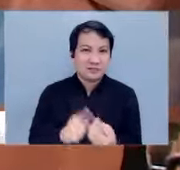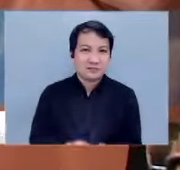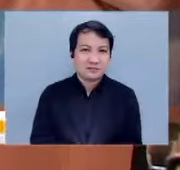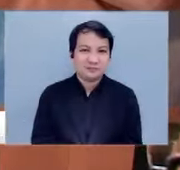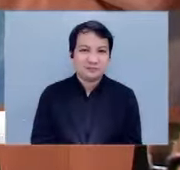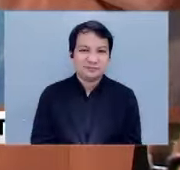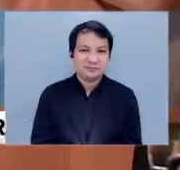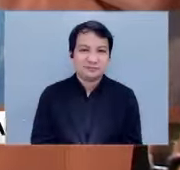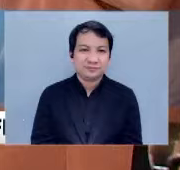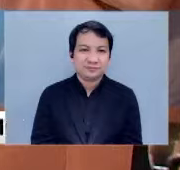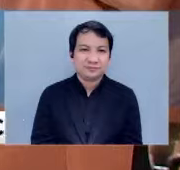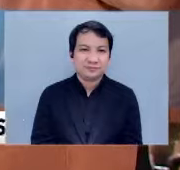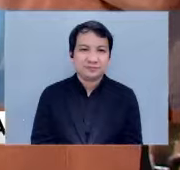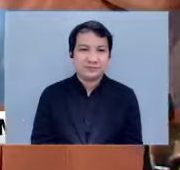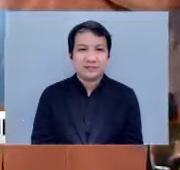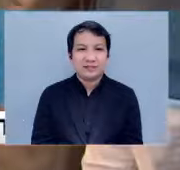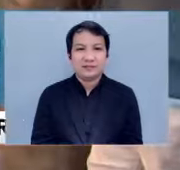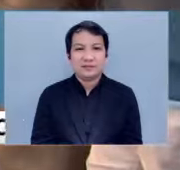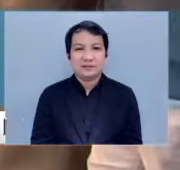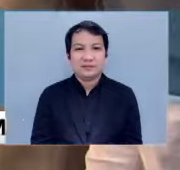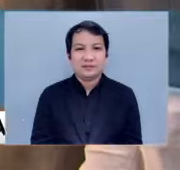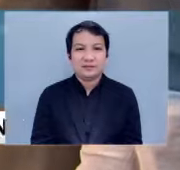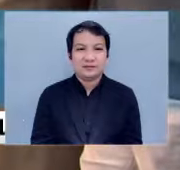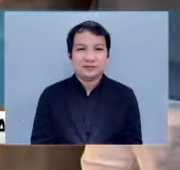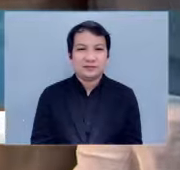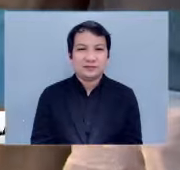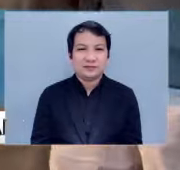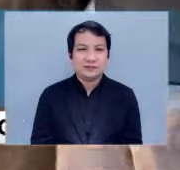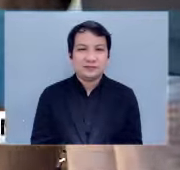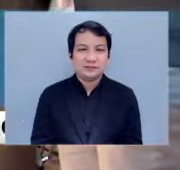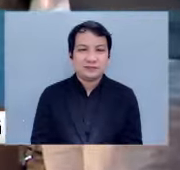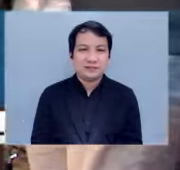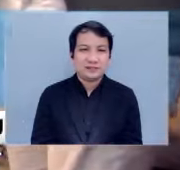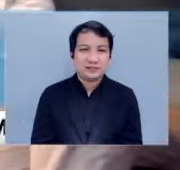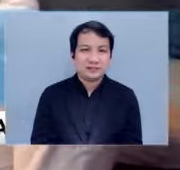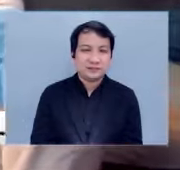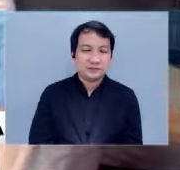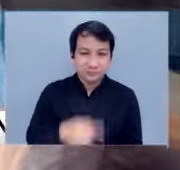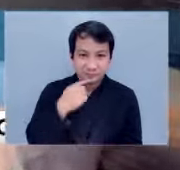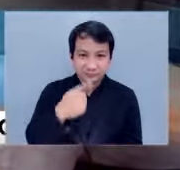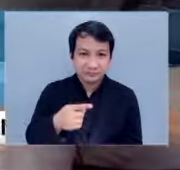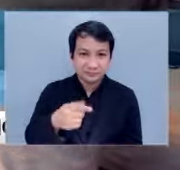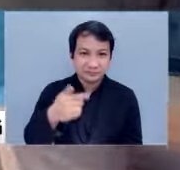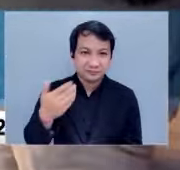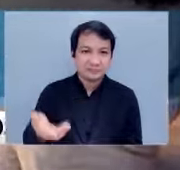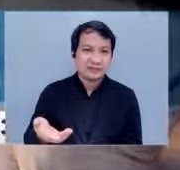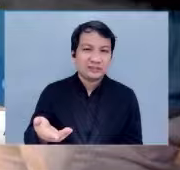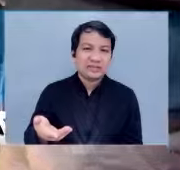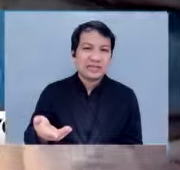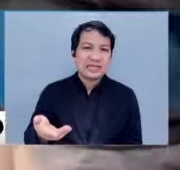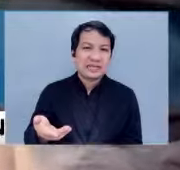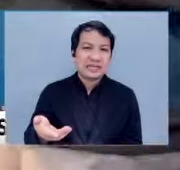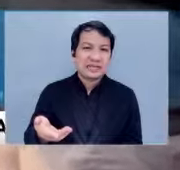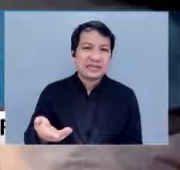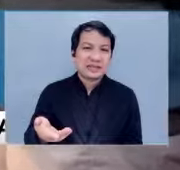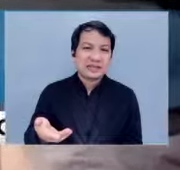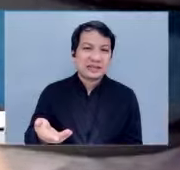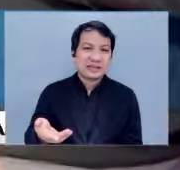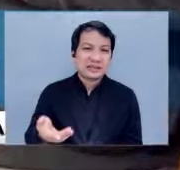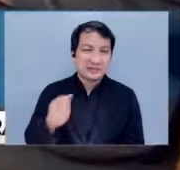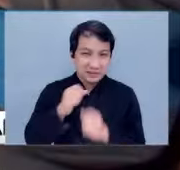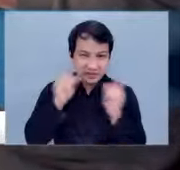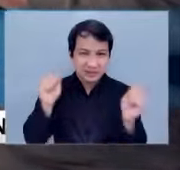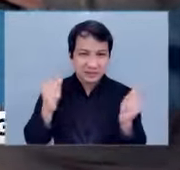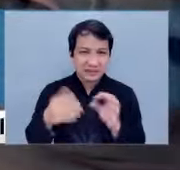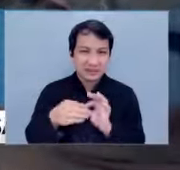ba? O, sige. Actually, surprise lang din kami. So, parang siyang surprise sa amin. So, okay. Nagulat talaga kayo? Hanggang, Gulat